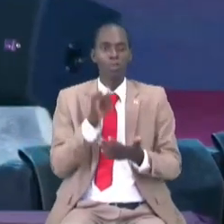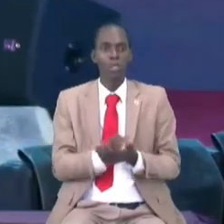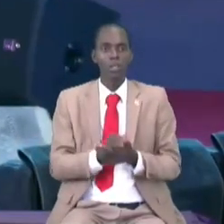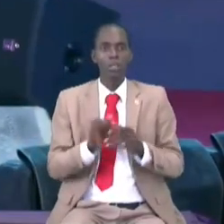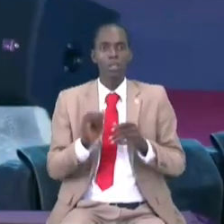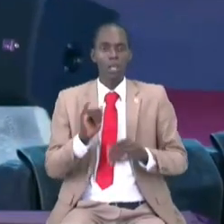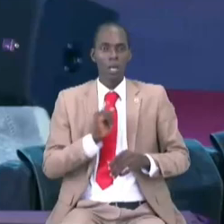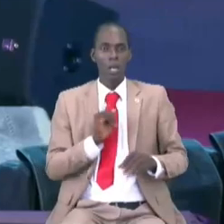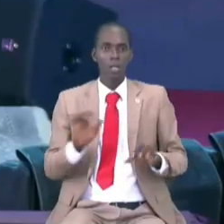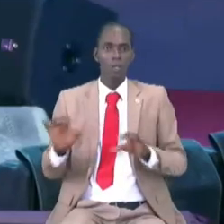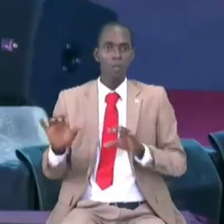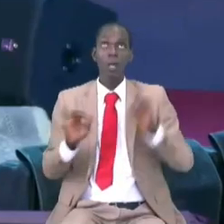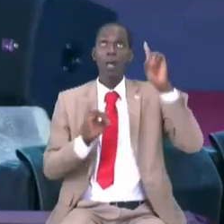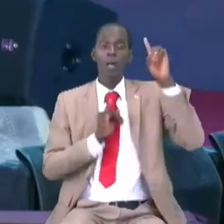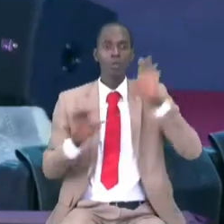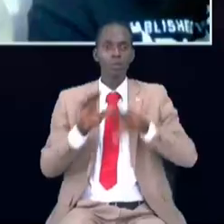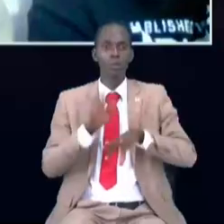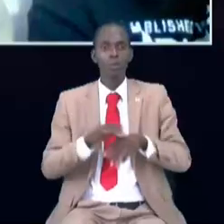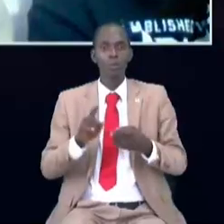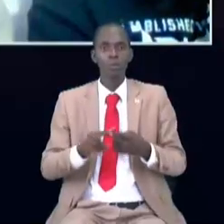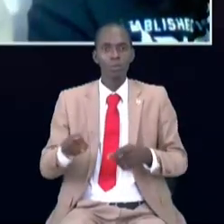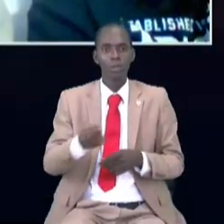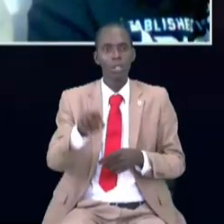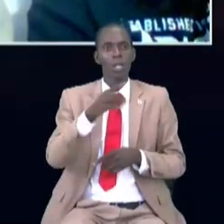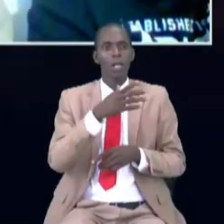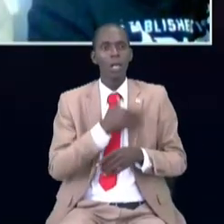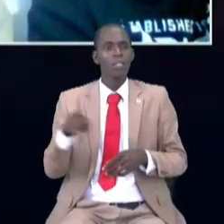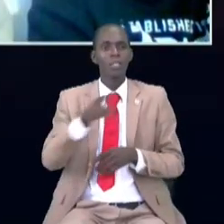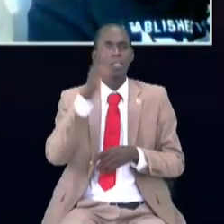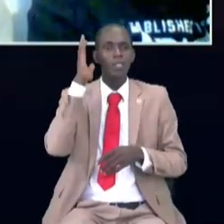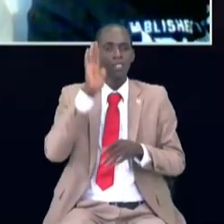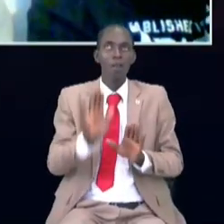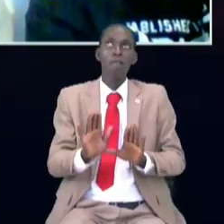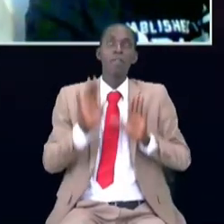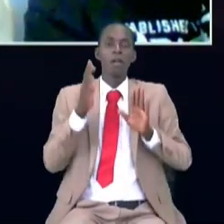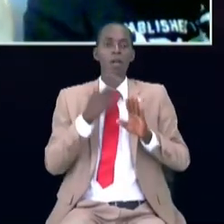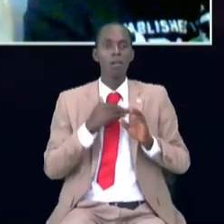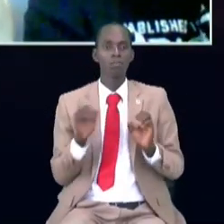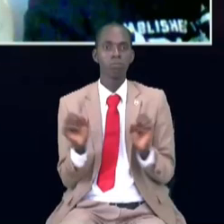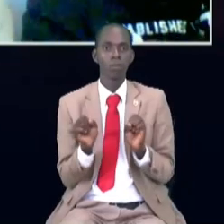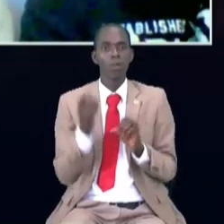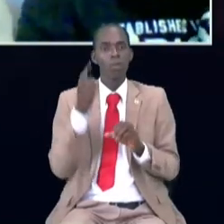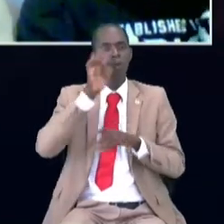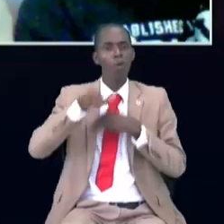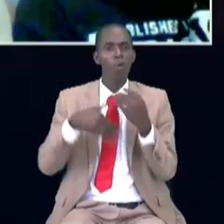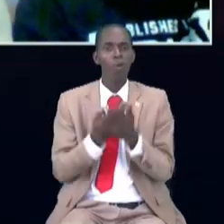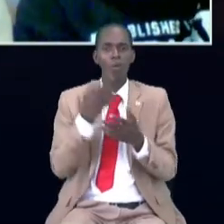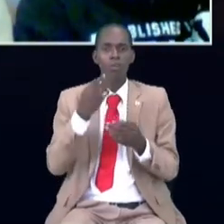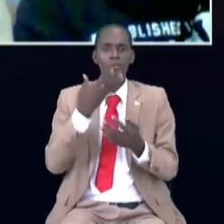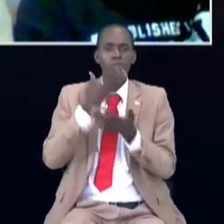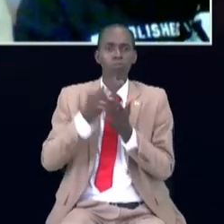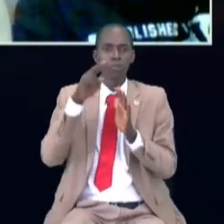Elles seront étonnées et émues de tout le bonheur et de toute la prospérité que je